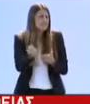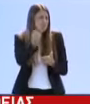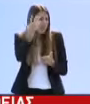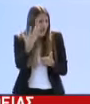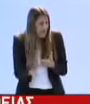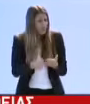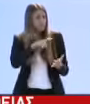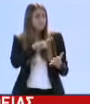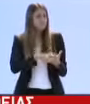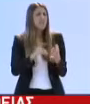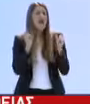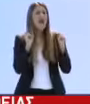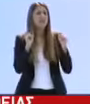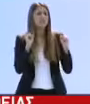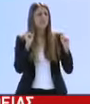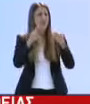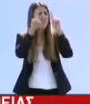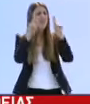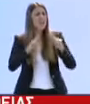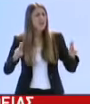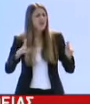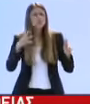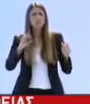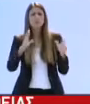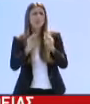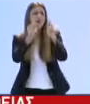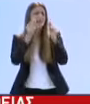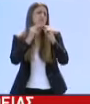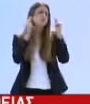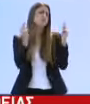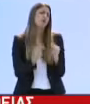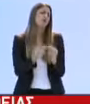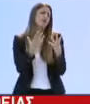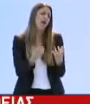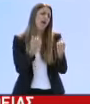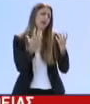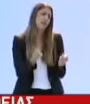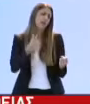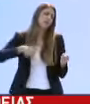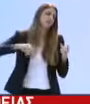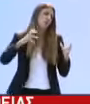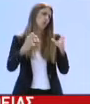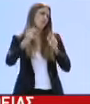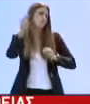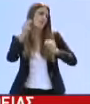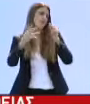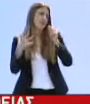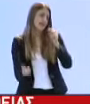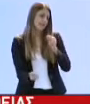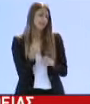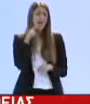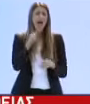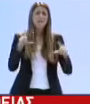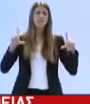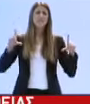ασφάλεια σε εθνικό και σε διεθνές επίπεδο δημιουργούν ένα δύσκολο, ένα σύνθετο γεωπολιτικό περιβάλλον. Και μέσα σε αυτό το